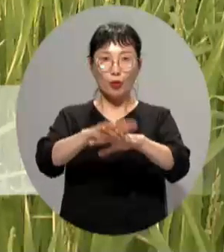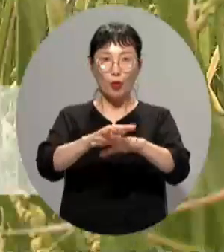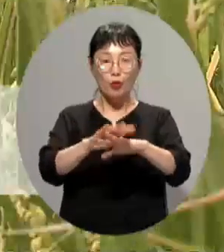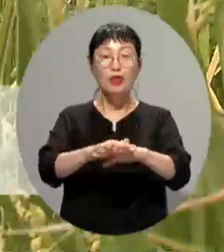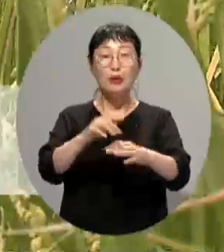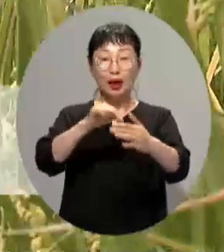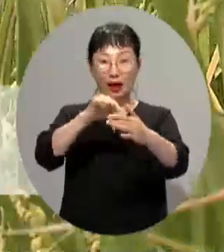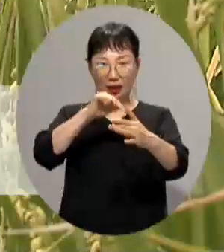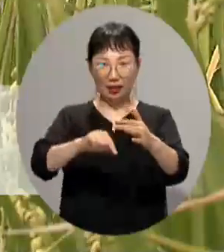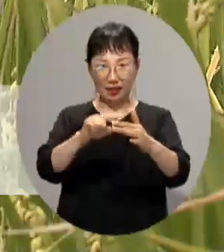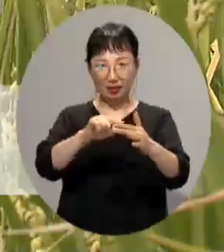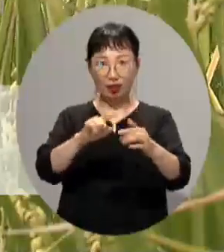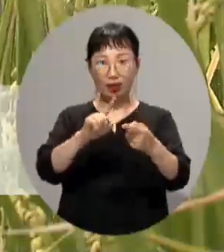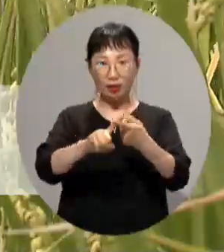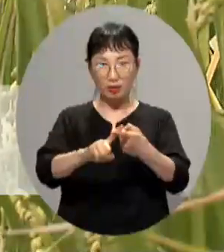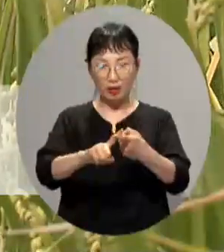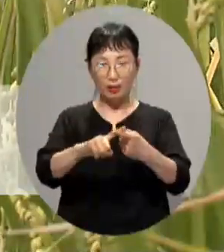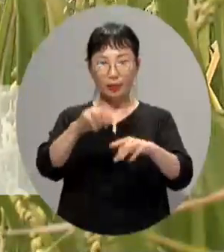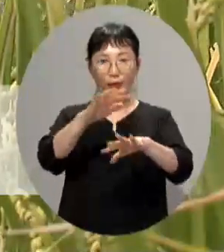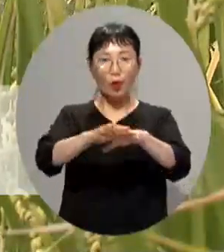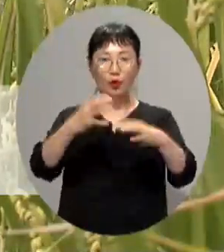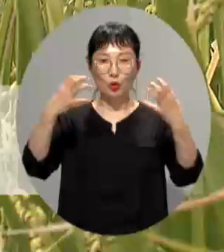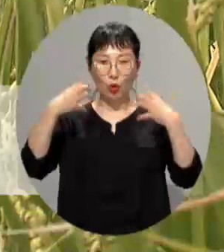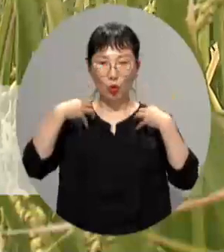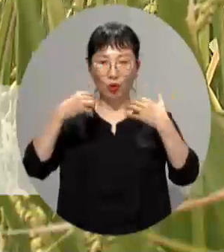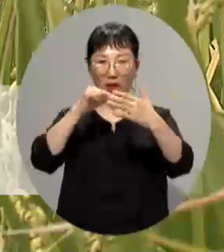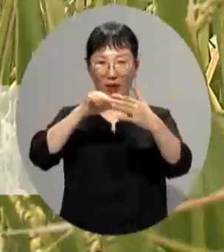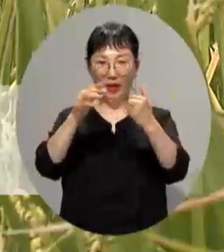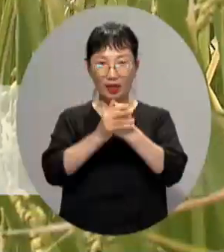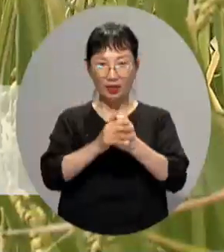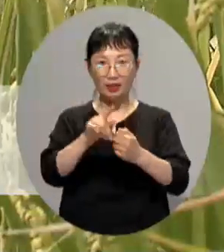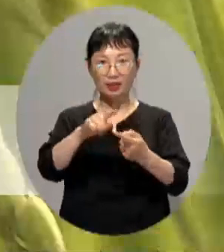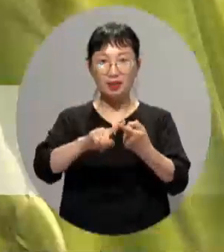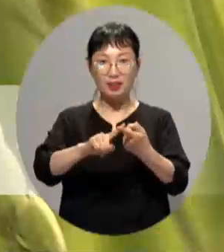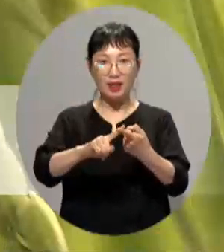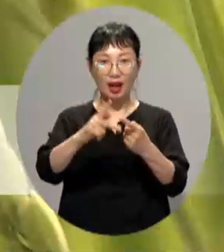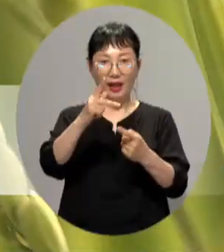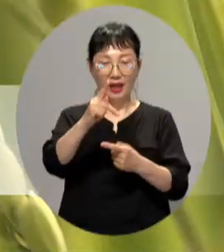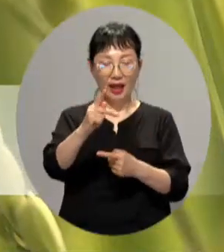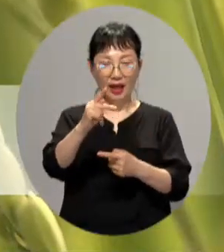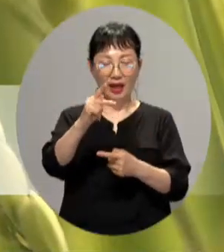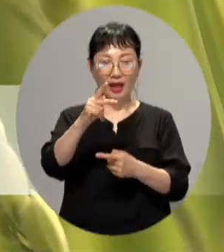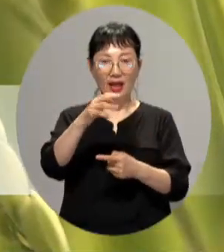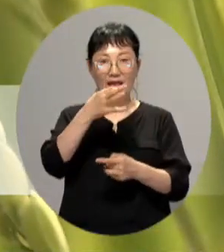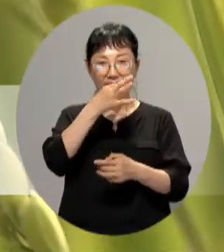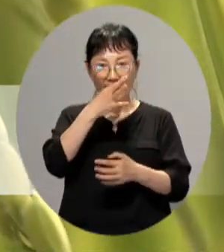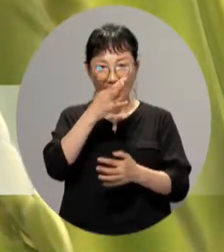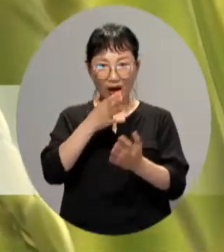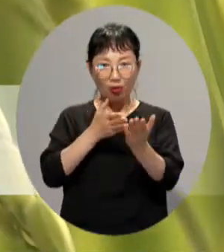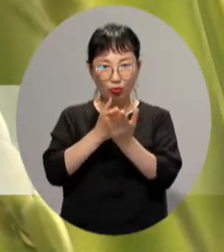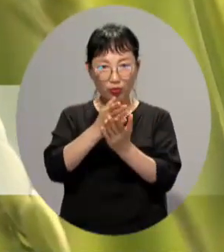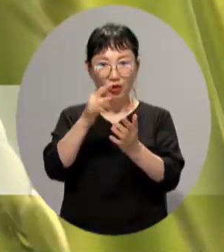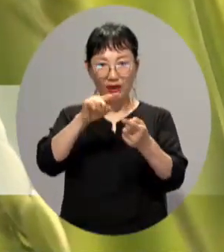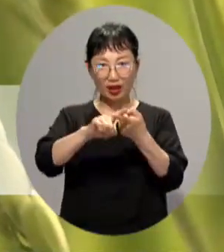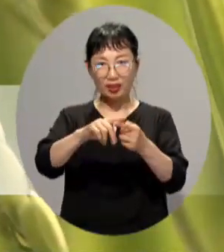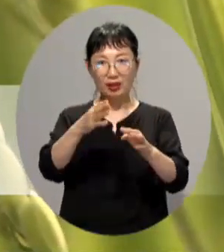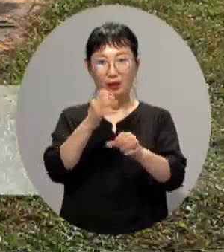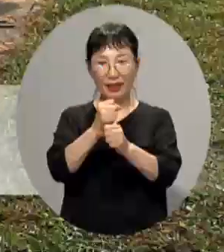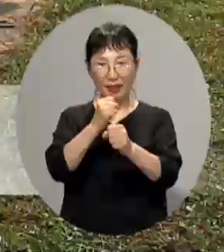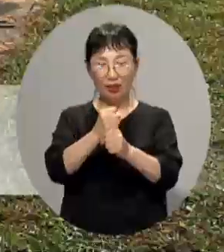농림축산식품부와 농촌진흥청, 농어촌공사 등은 K-라이스벨트 추진단을 구성해 4년 후인